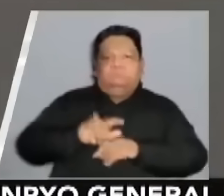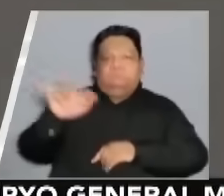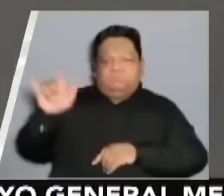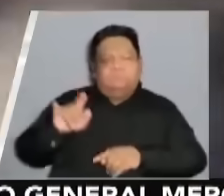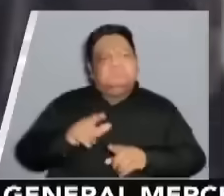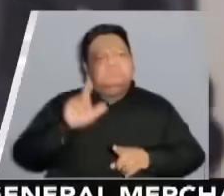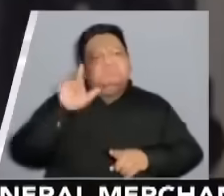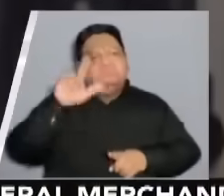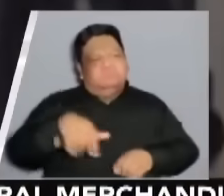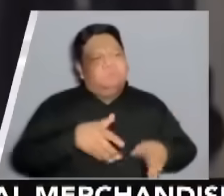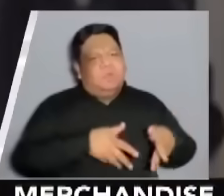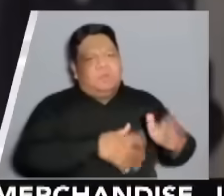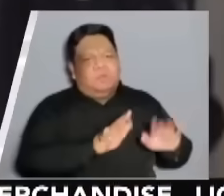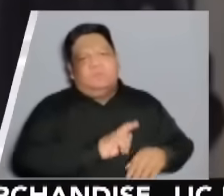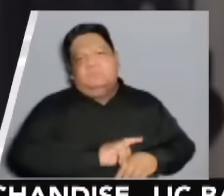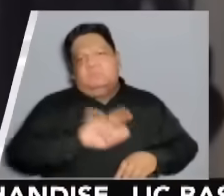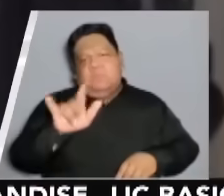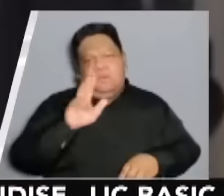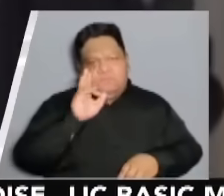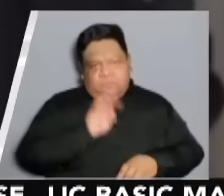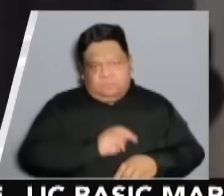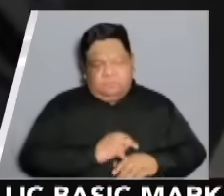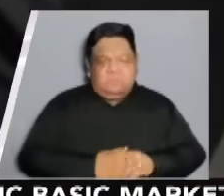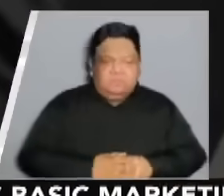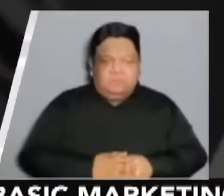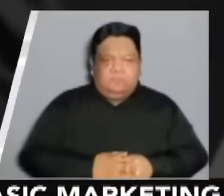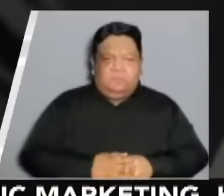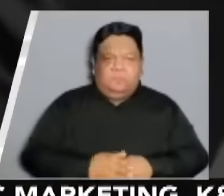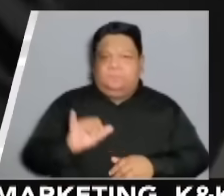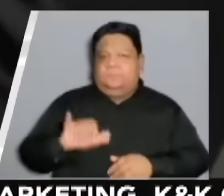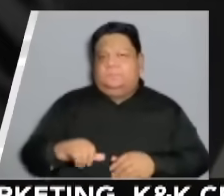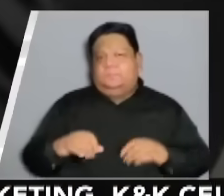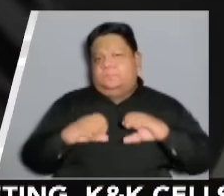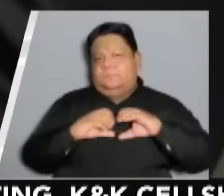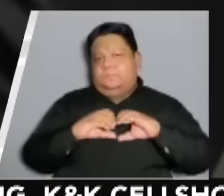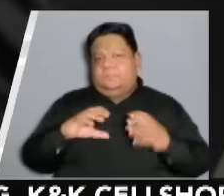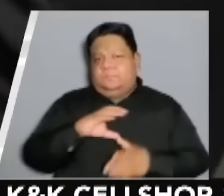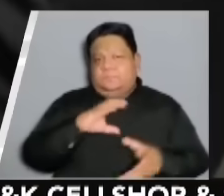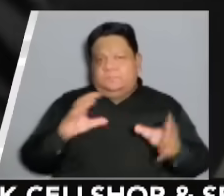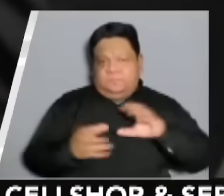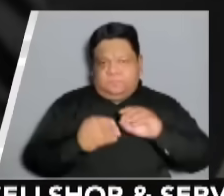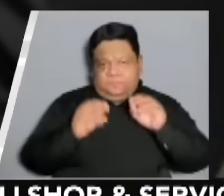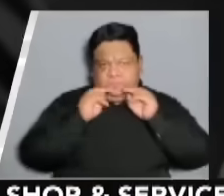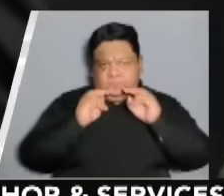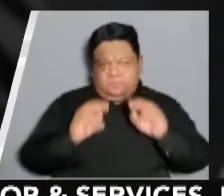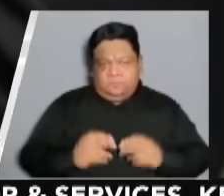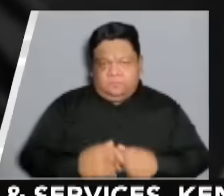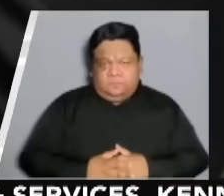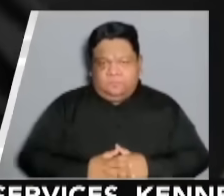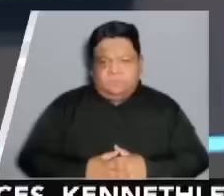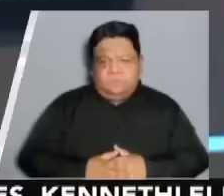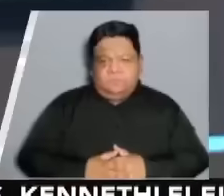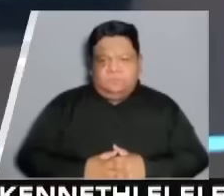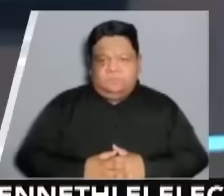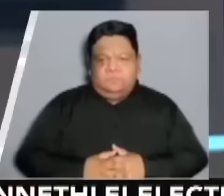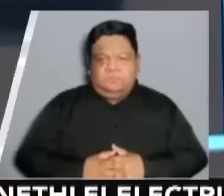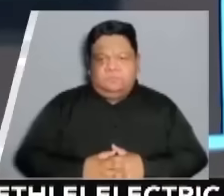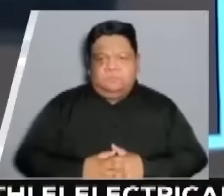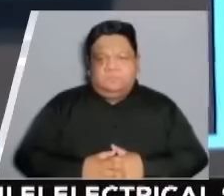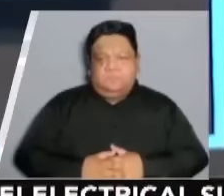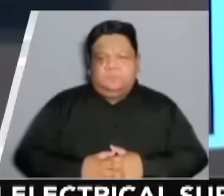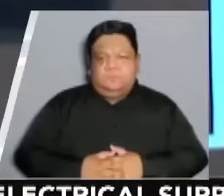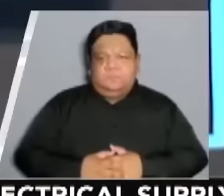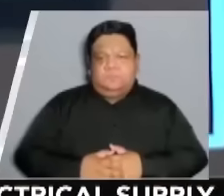kinalaunan. Para sa GMA Integrated News, Sarima Refran, nakatutok, 24 oras.